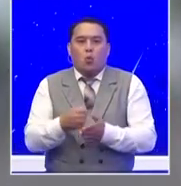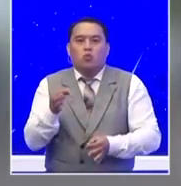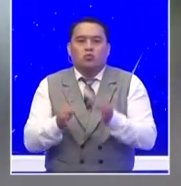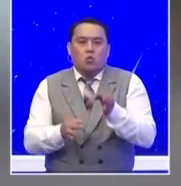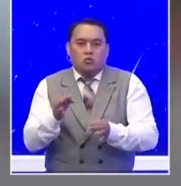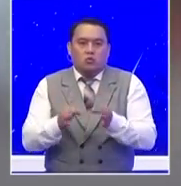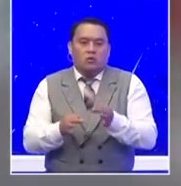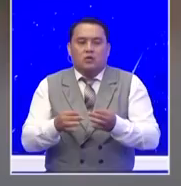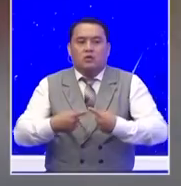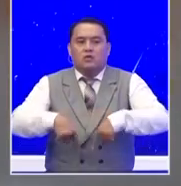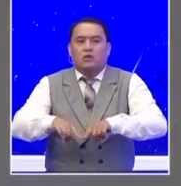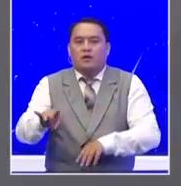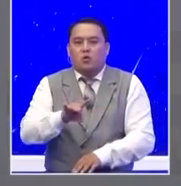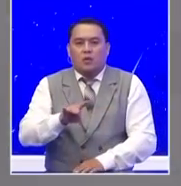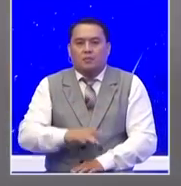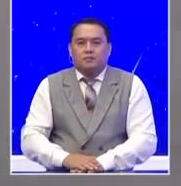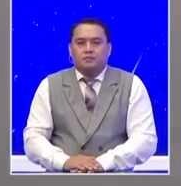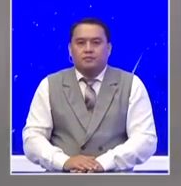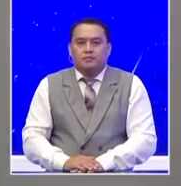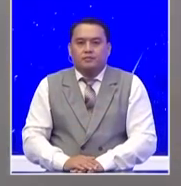адмпрактики управления полиции Бостандыкского района.